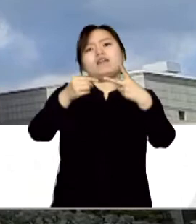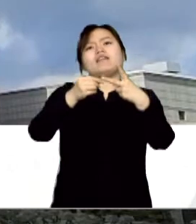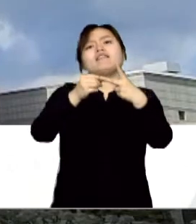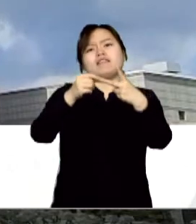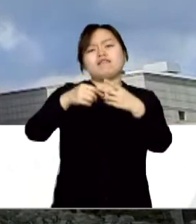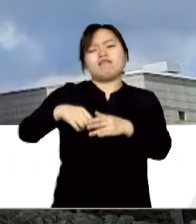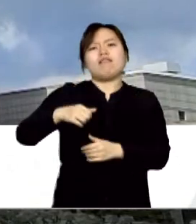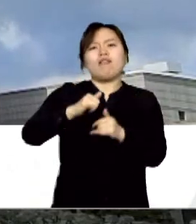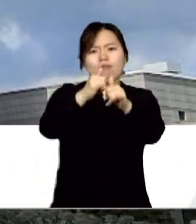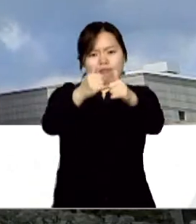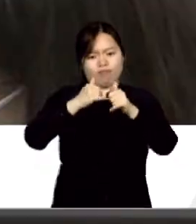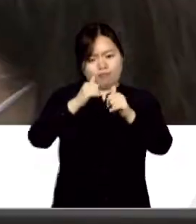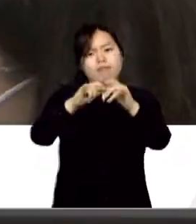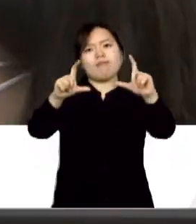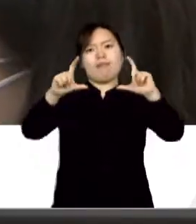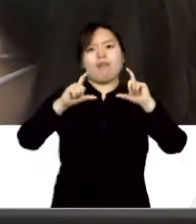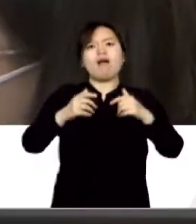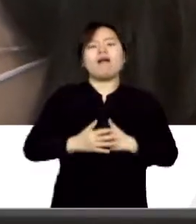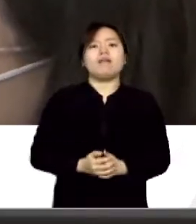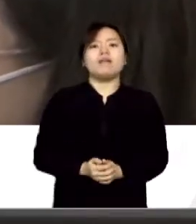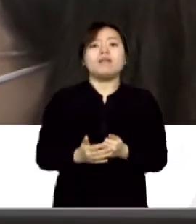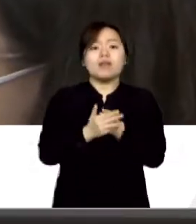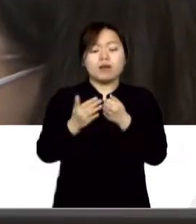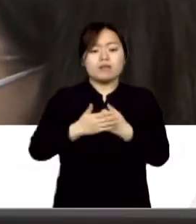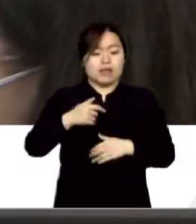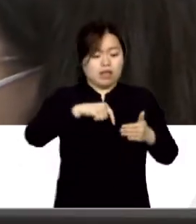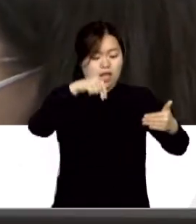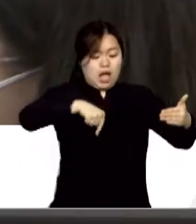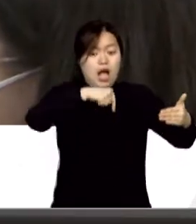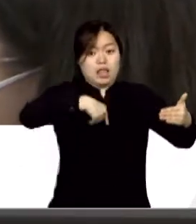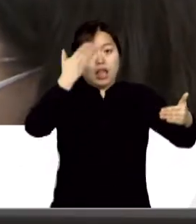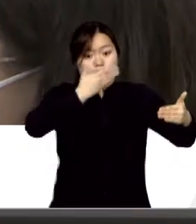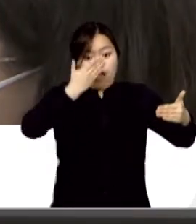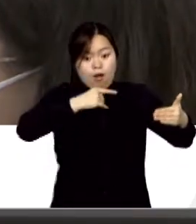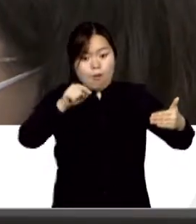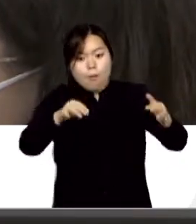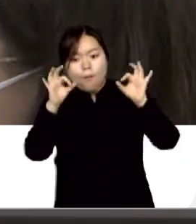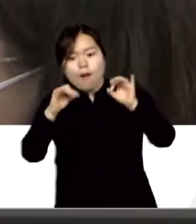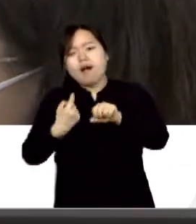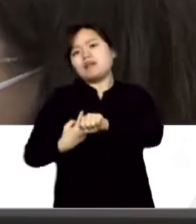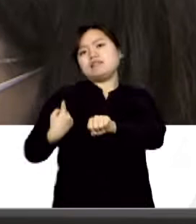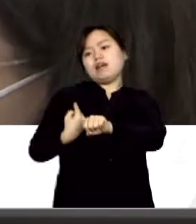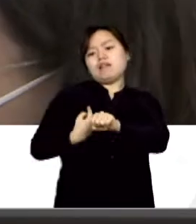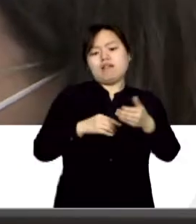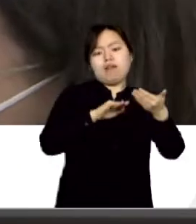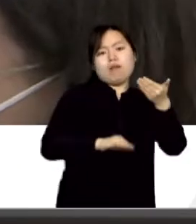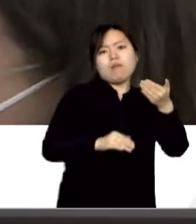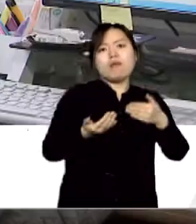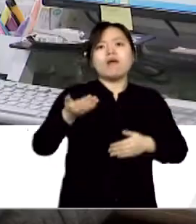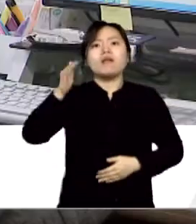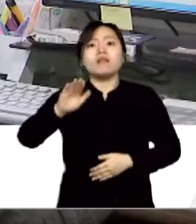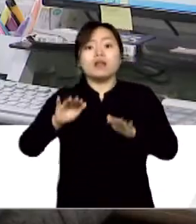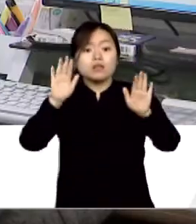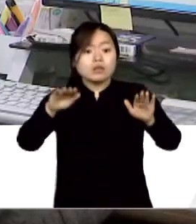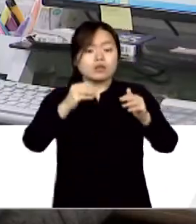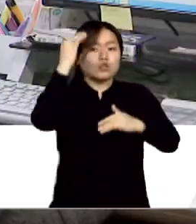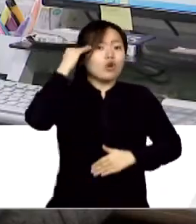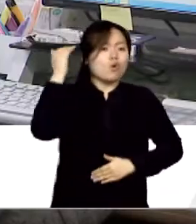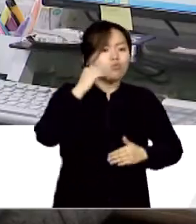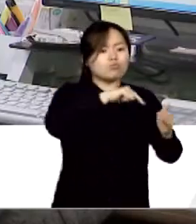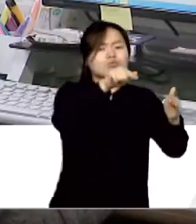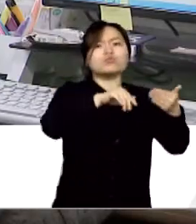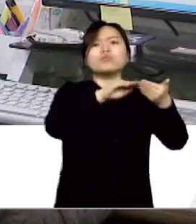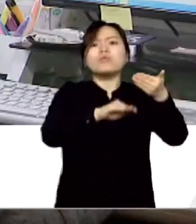2등급을 통보받았습니다. 특히 내부 청렴도는 전국 평균이 지난해보다 낮아진 데 반해 우리 시는